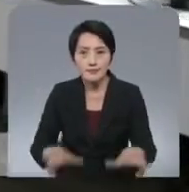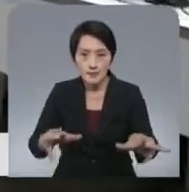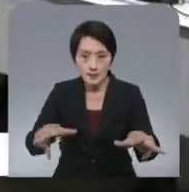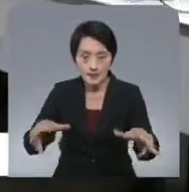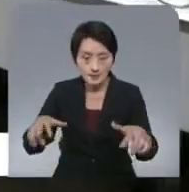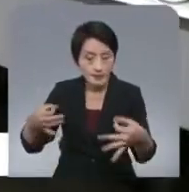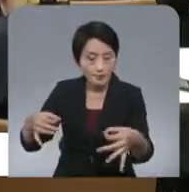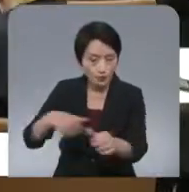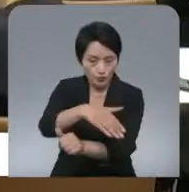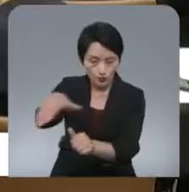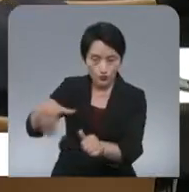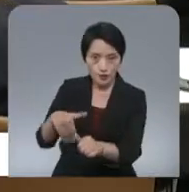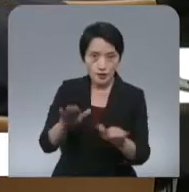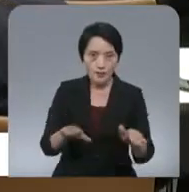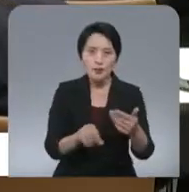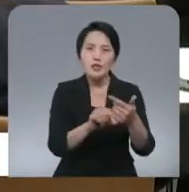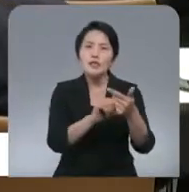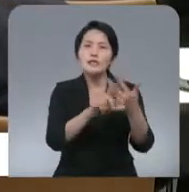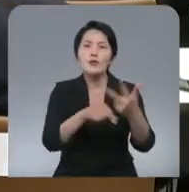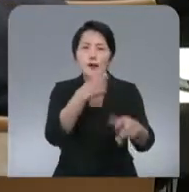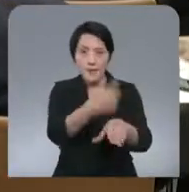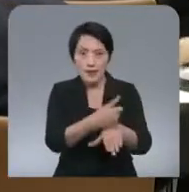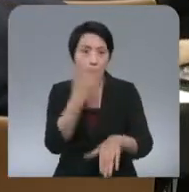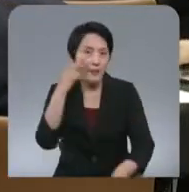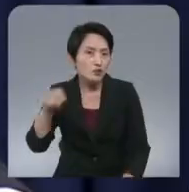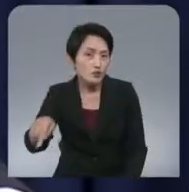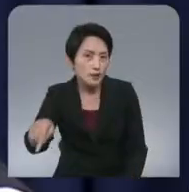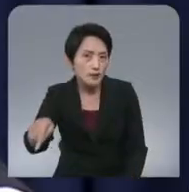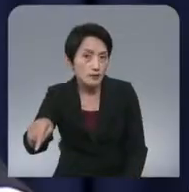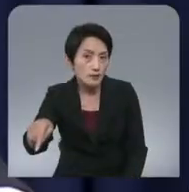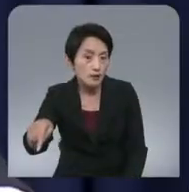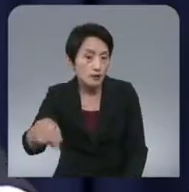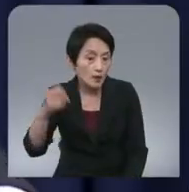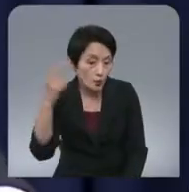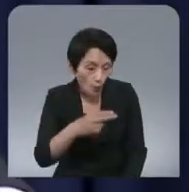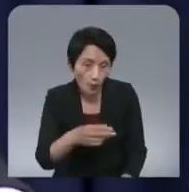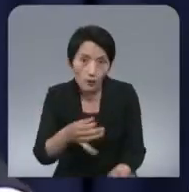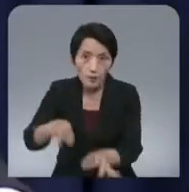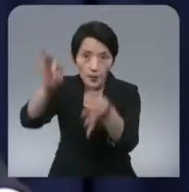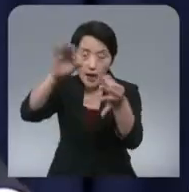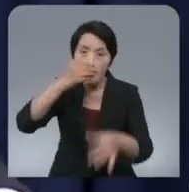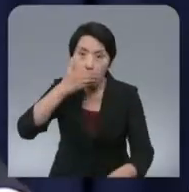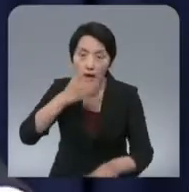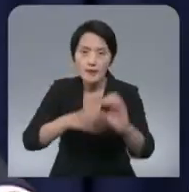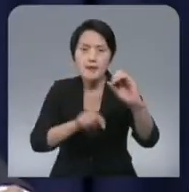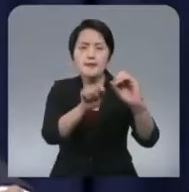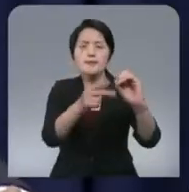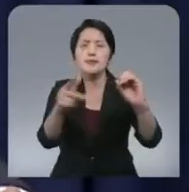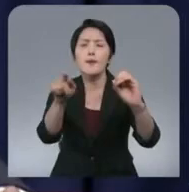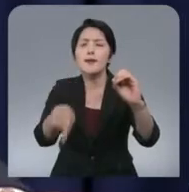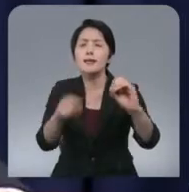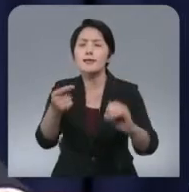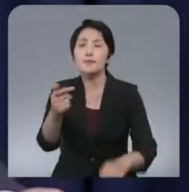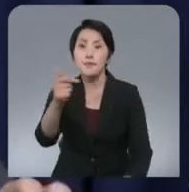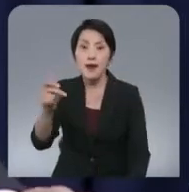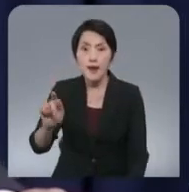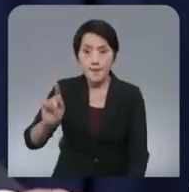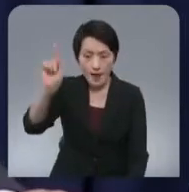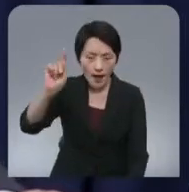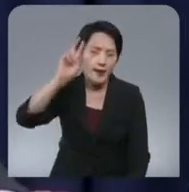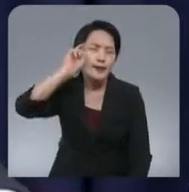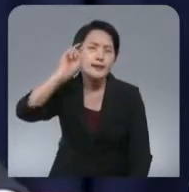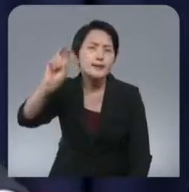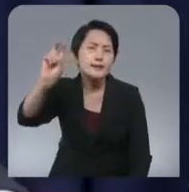Quốc và Mỹ gần như không còn chênh lệch hiện tại Phương lớn ý kiến trên thị trường tài chính nhận định rằng cục dự trữ liên bang Mỹ sẽ tiếp tục nâng